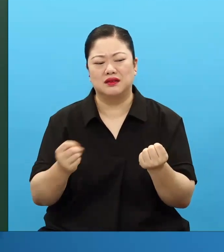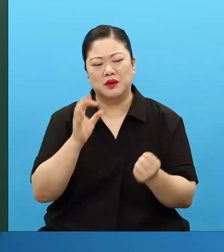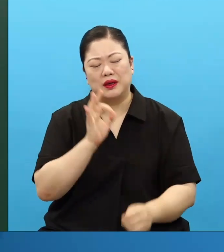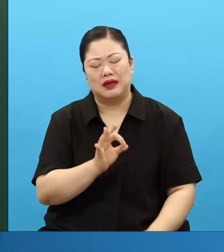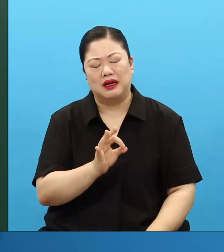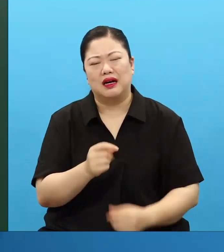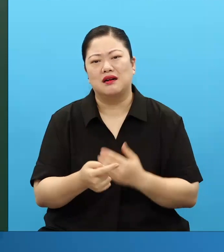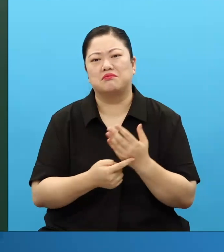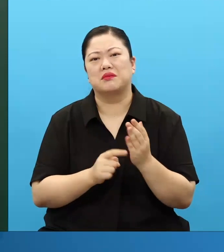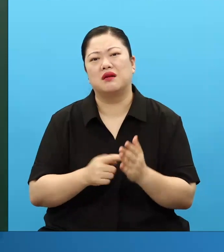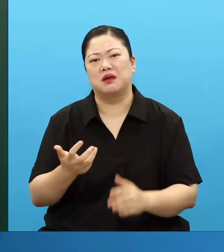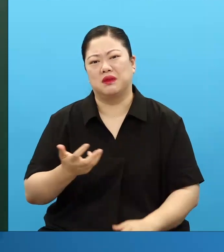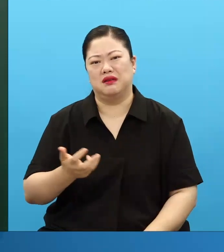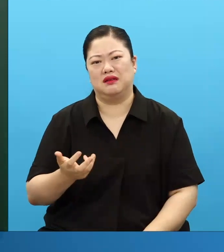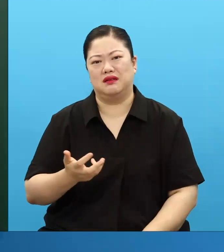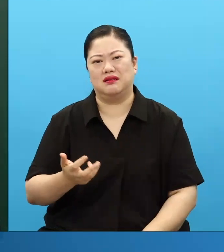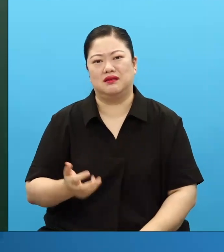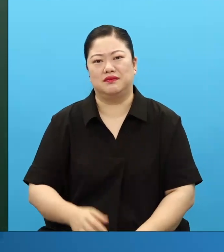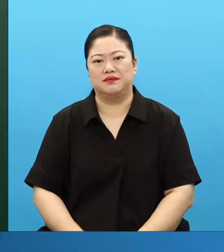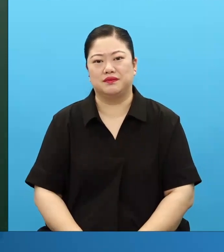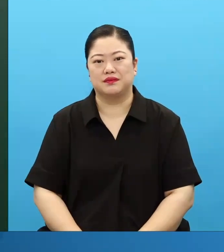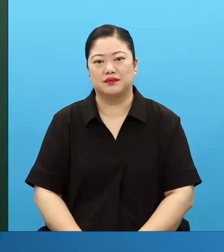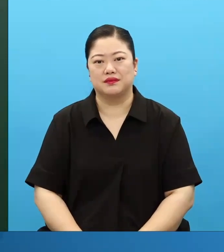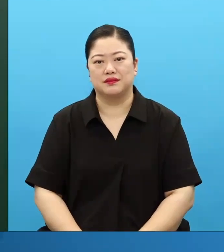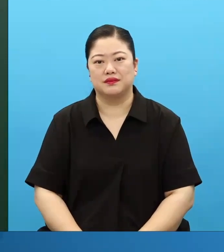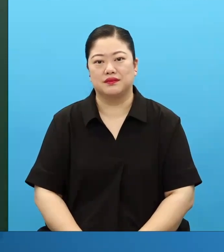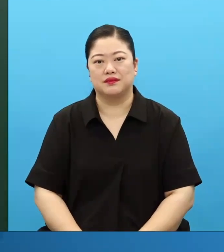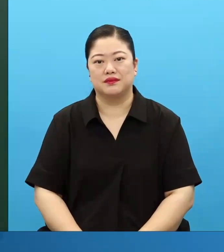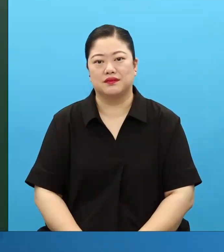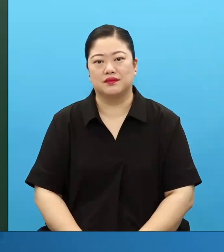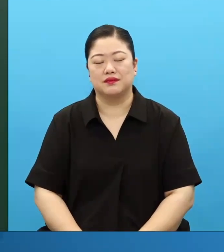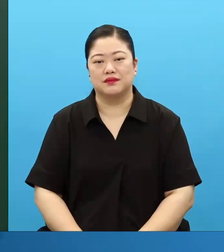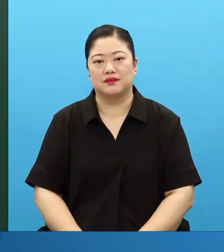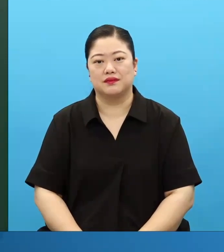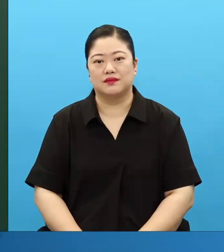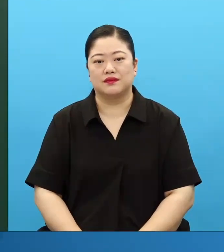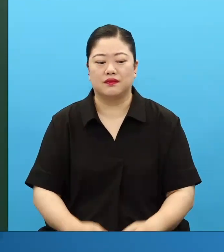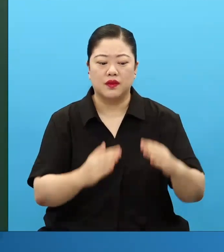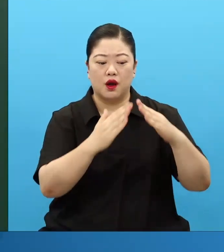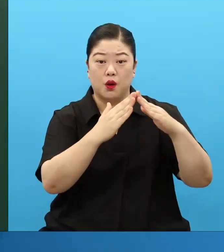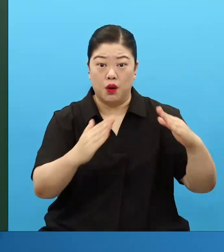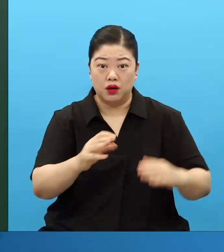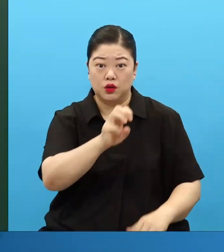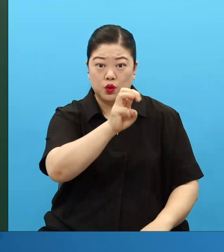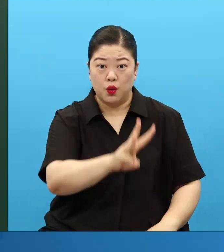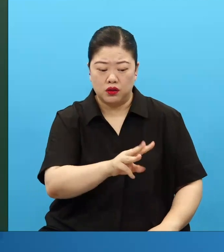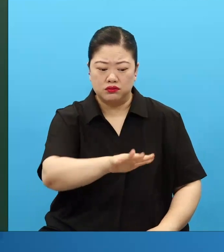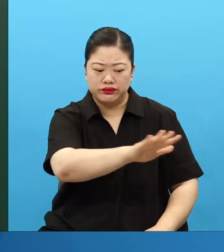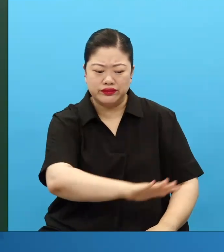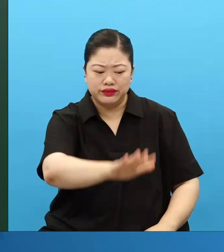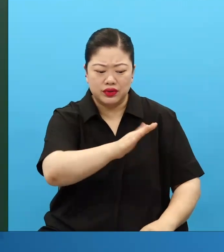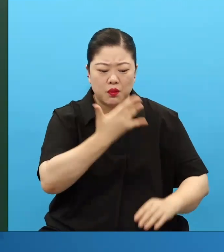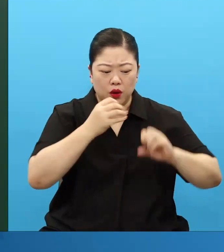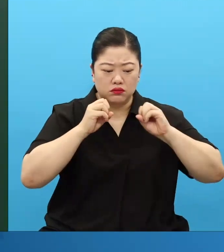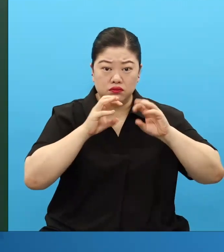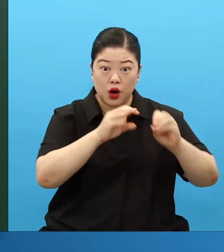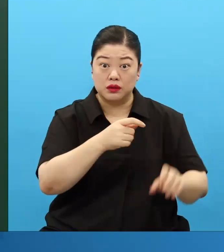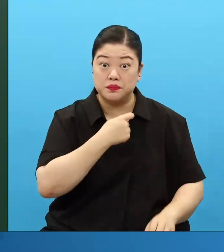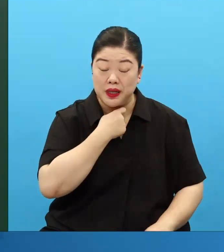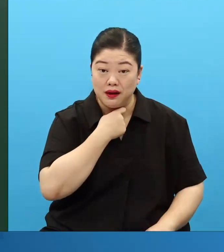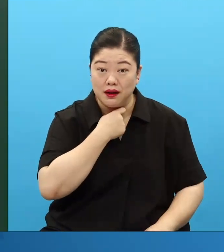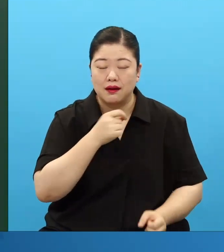it's in our title. 세 가지 뜰. The 3 courtyards. 저 이방인들의 뜰, 아이들의 뜰, 병든